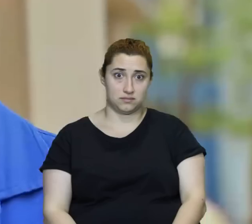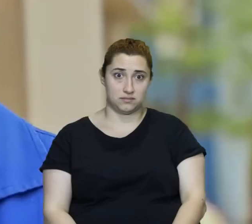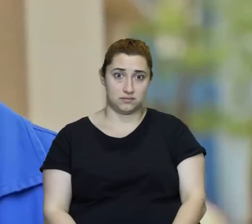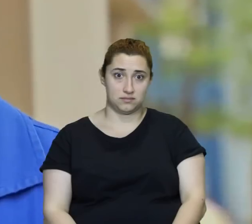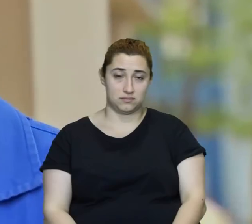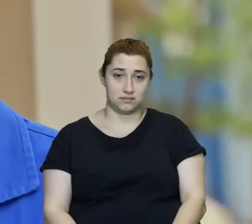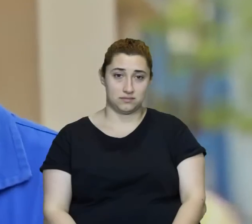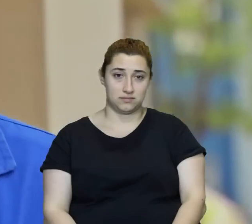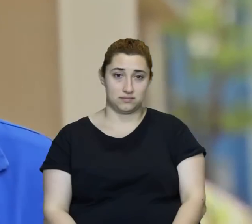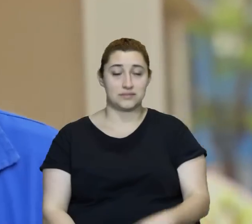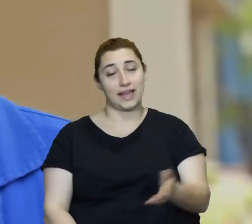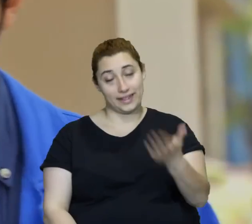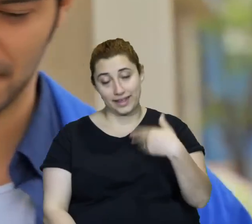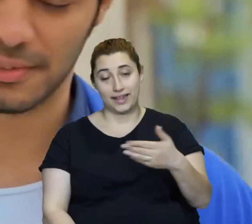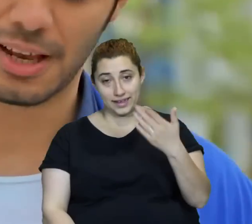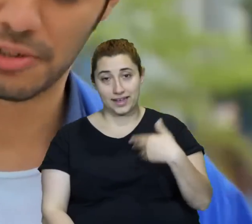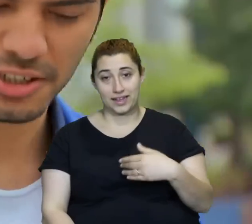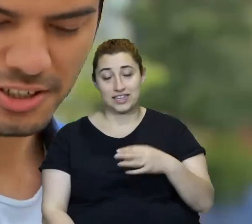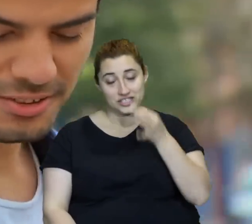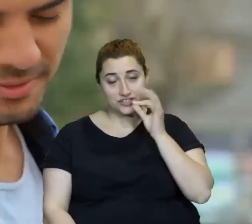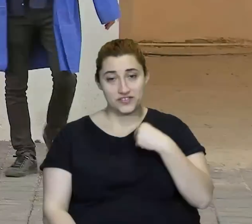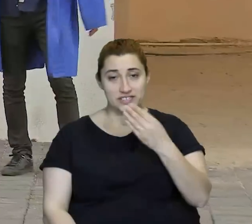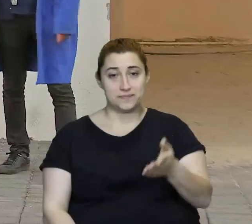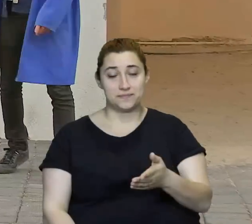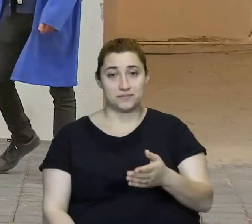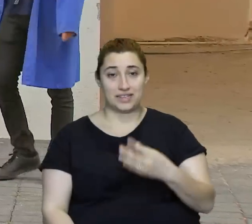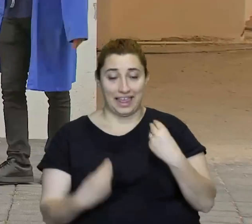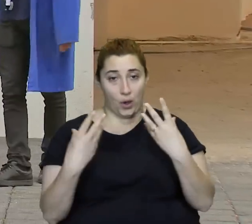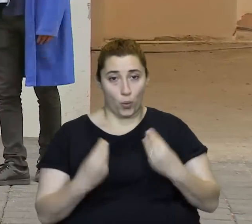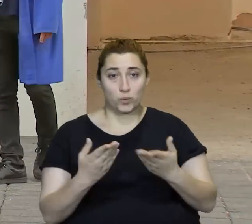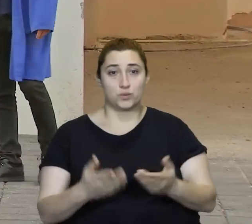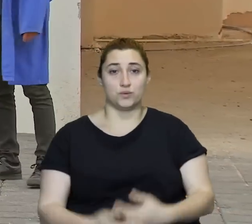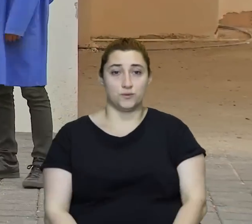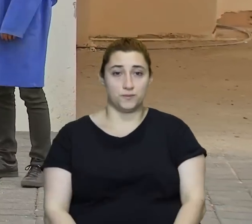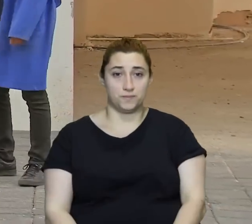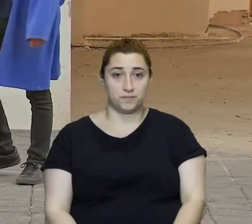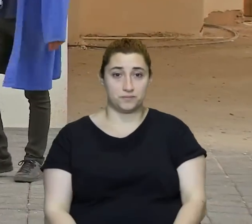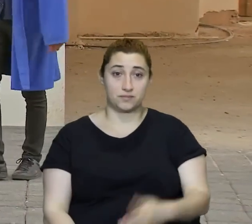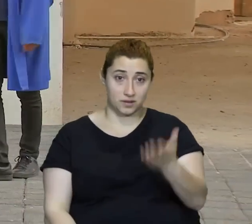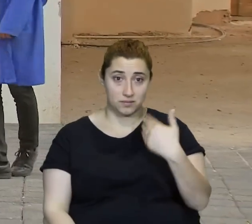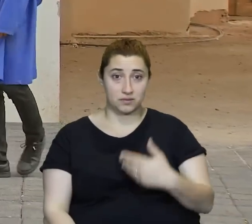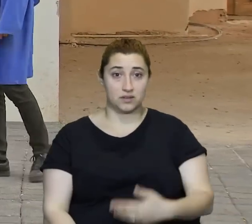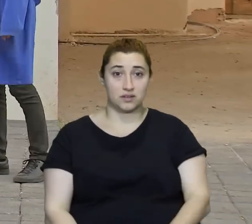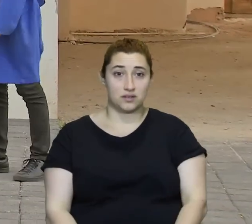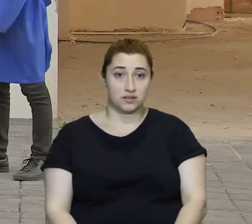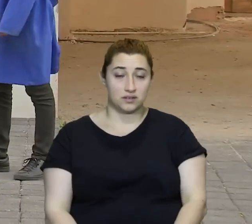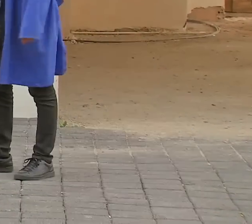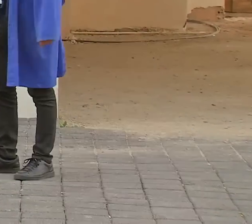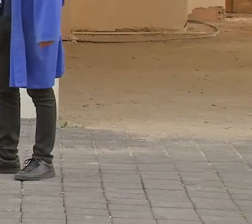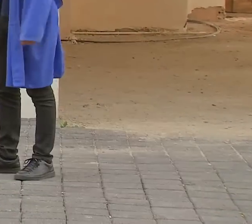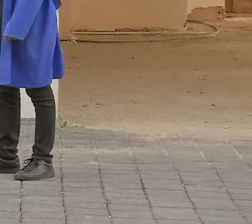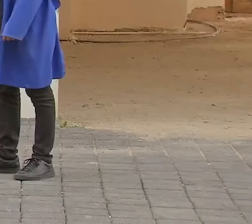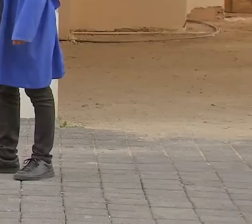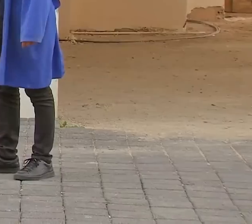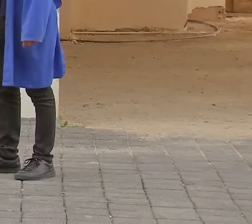Beton şaşırdı. Hadi kalk gel. Gel bir şey iç. Kendine gelirsin. Kalk. Beton bavulunun